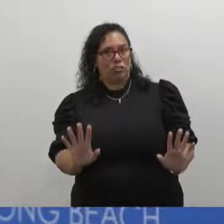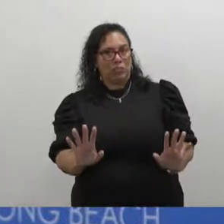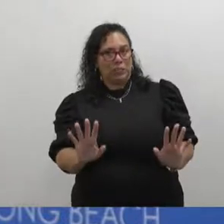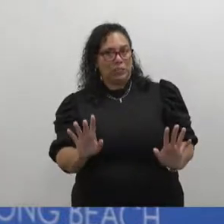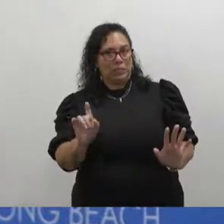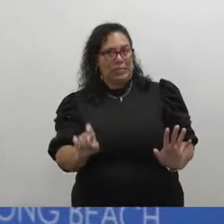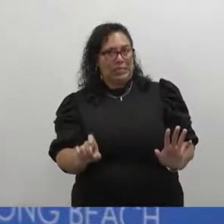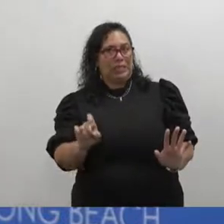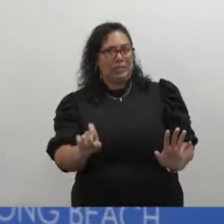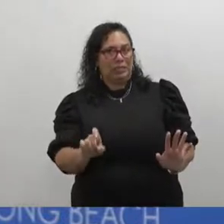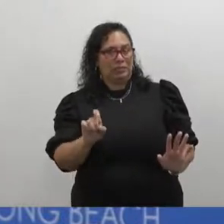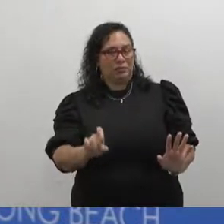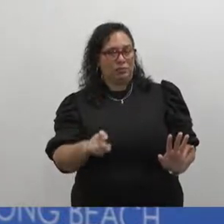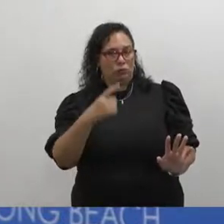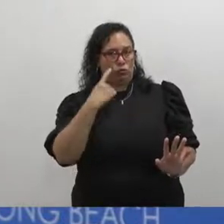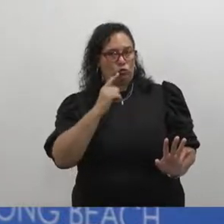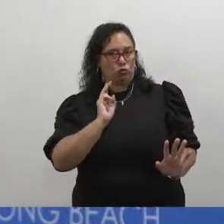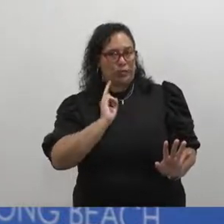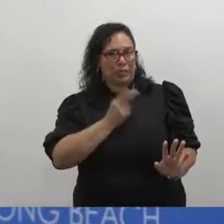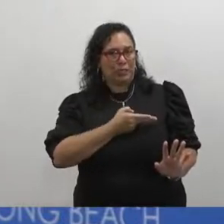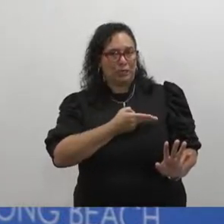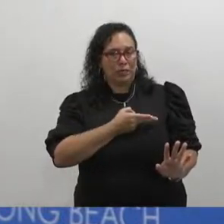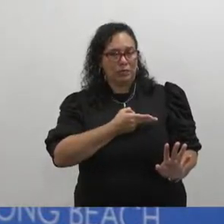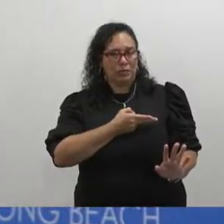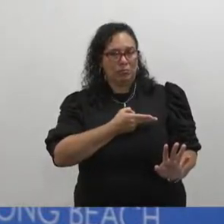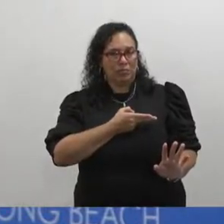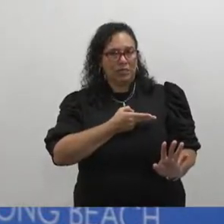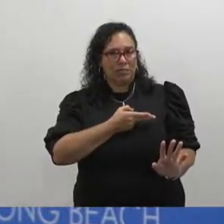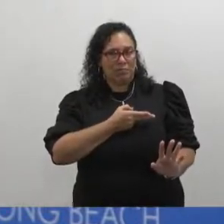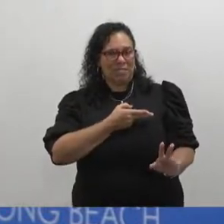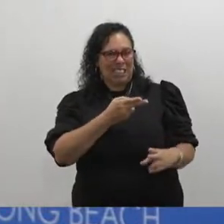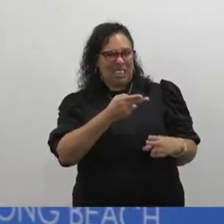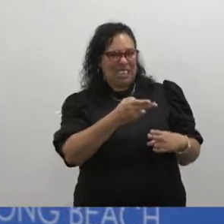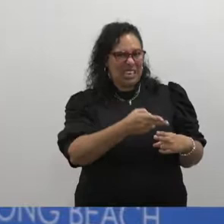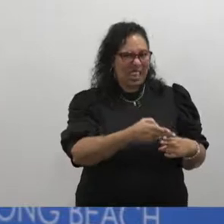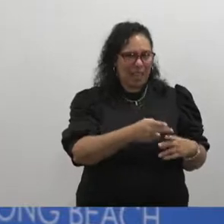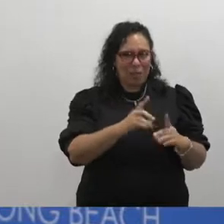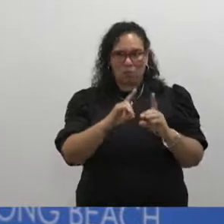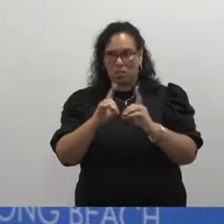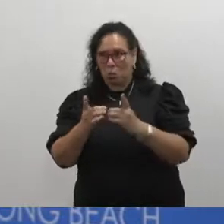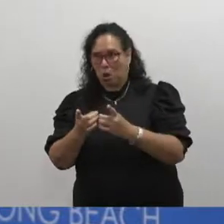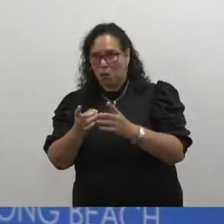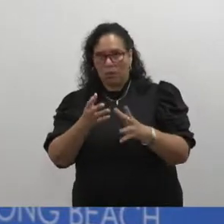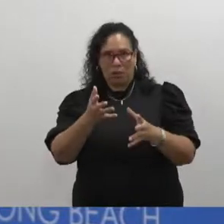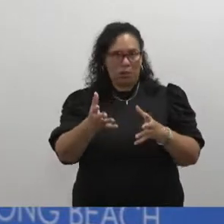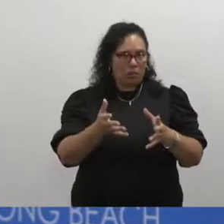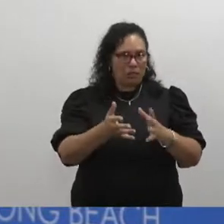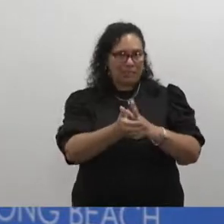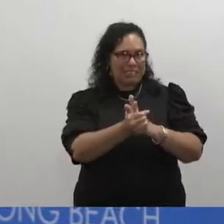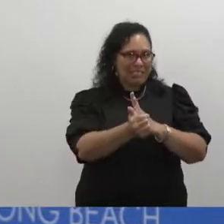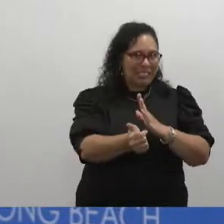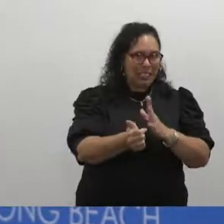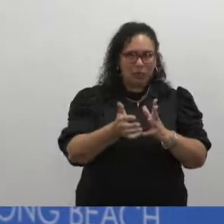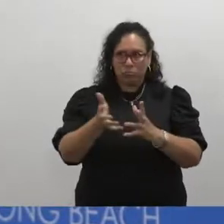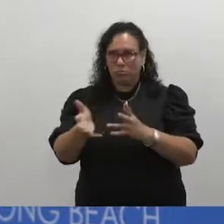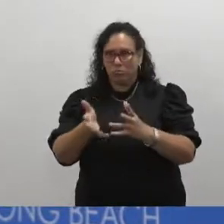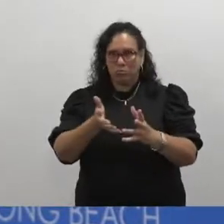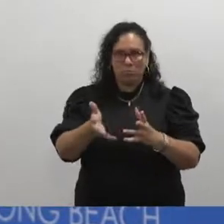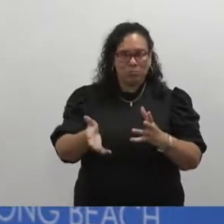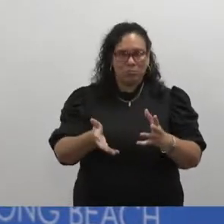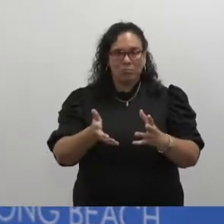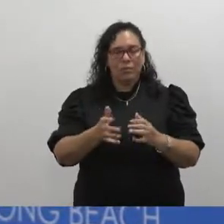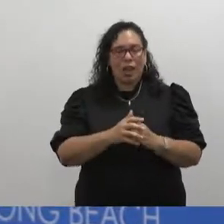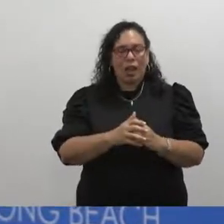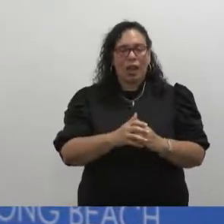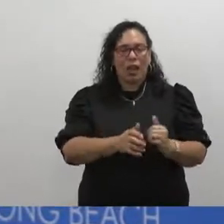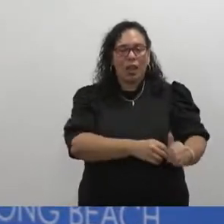hai khiêm xôm ở quân ông bì ca lực bằng hai bò rè biến dạng xa mó đôi chì chú hợp bục lực